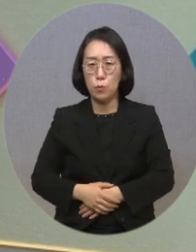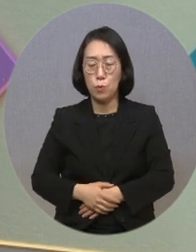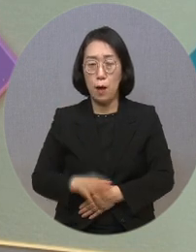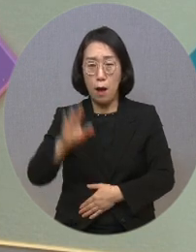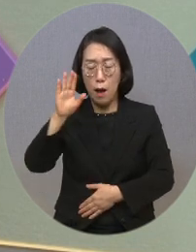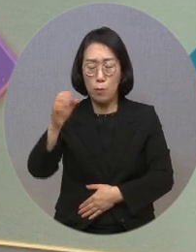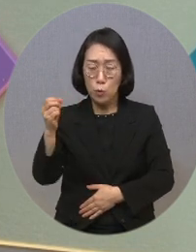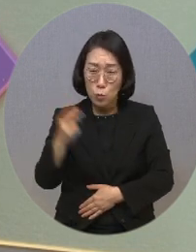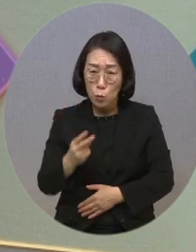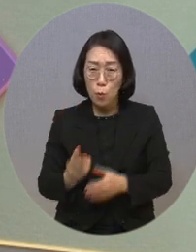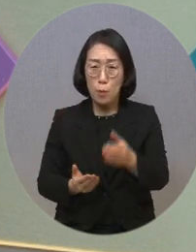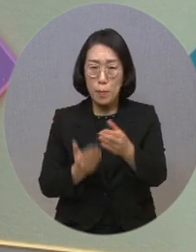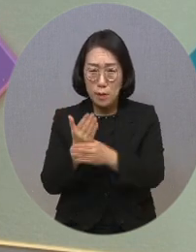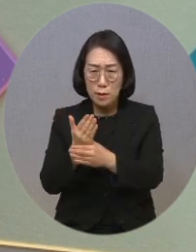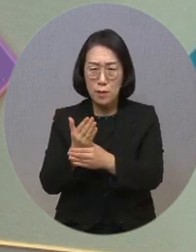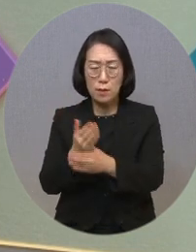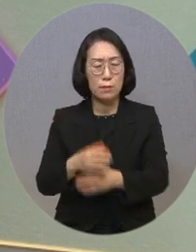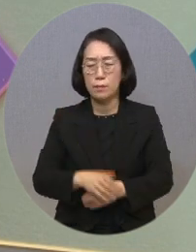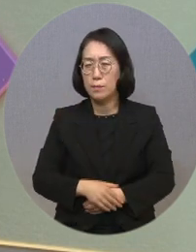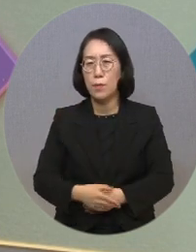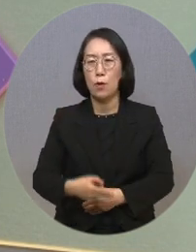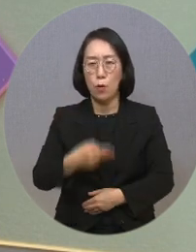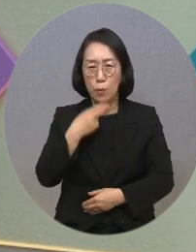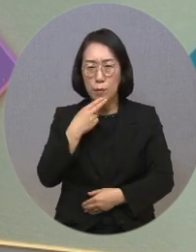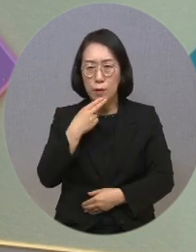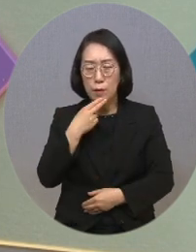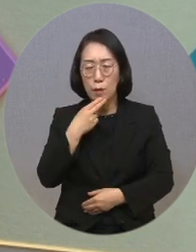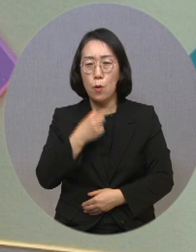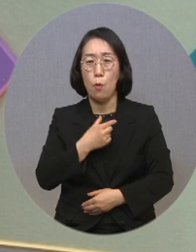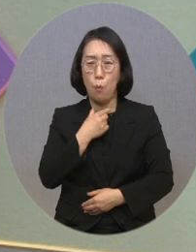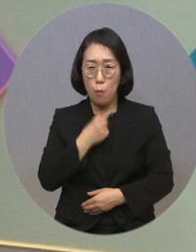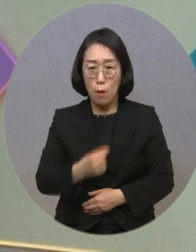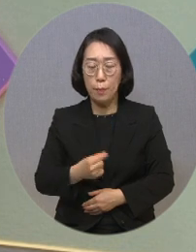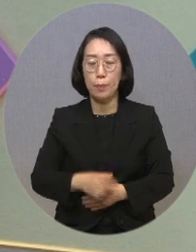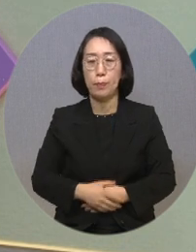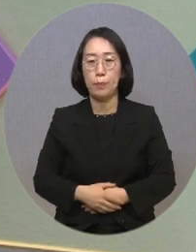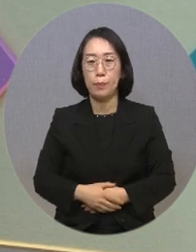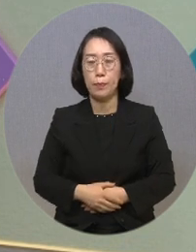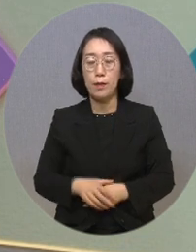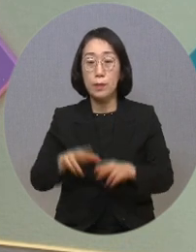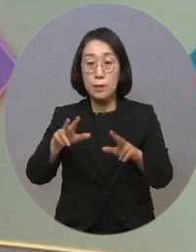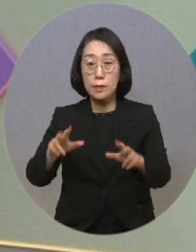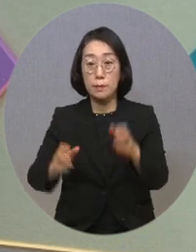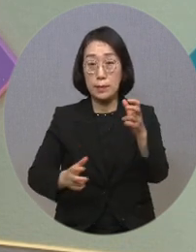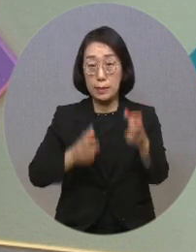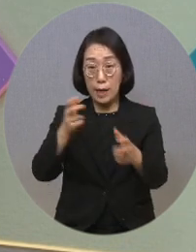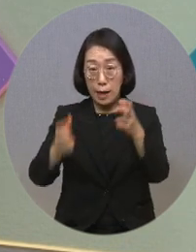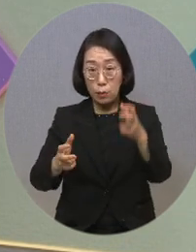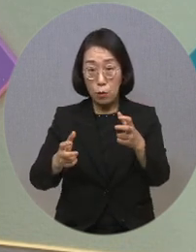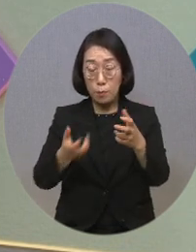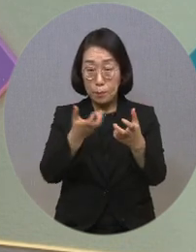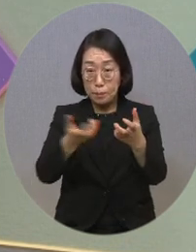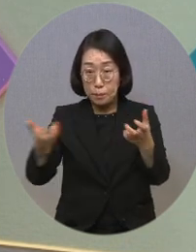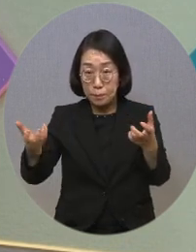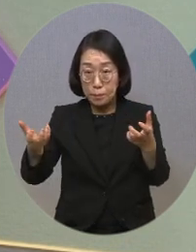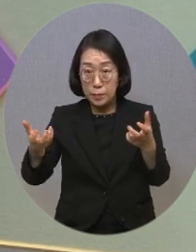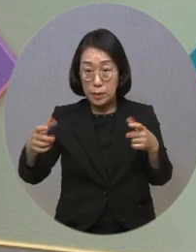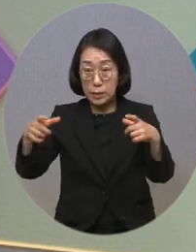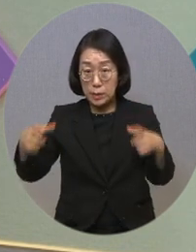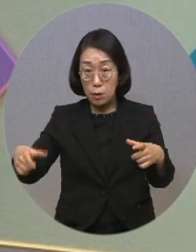일어나지 않았으면 얼마나 좋을까 그렇게 생각하고요. 지금 산단에서 문제가 되고 있는 것이 그